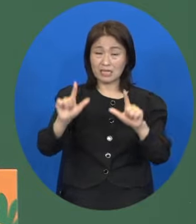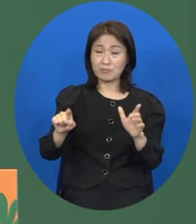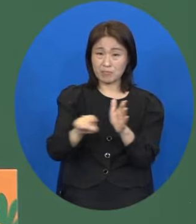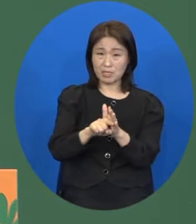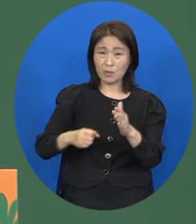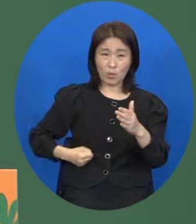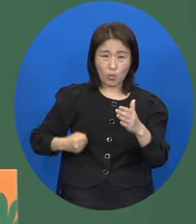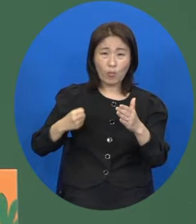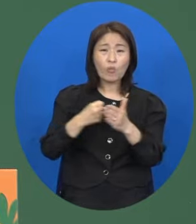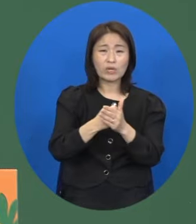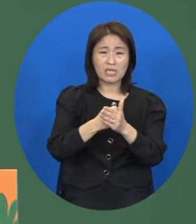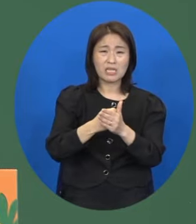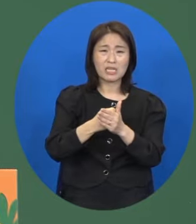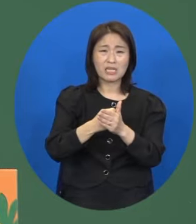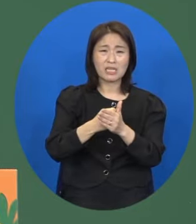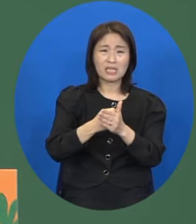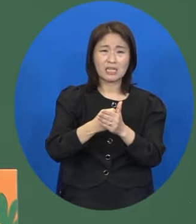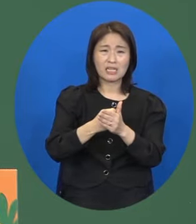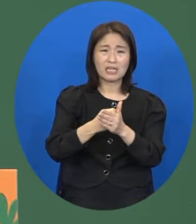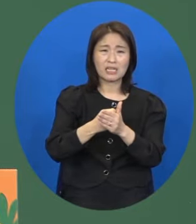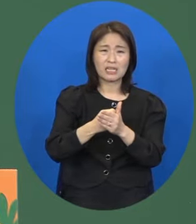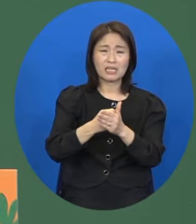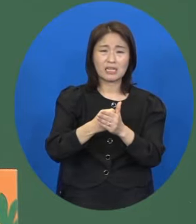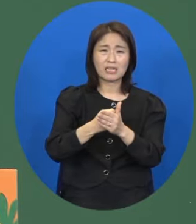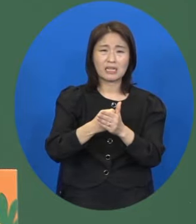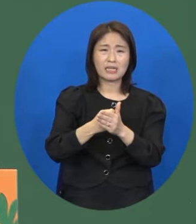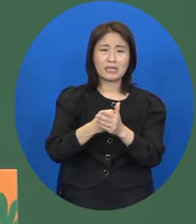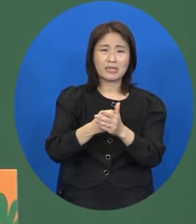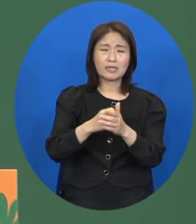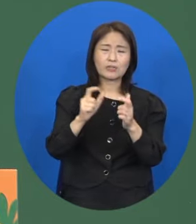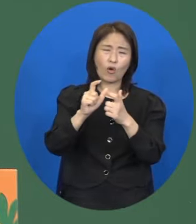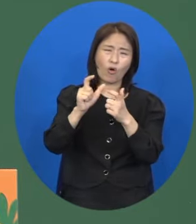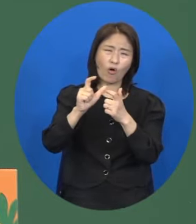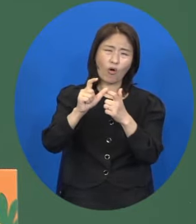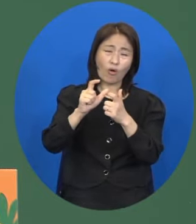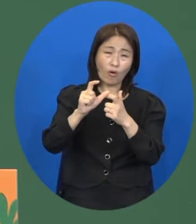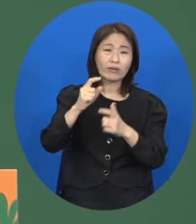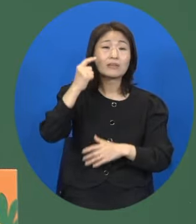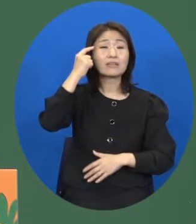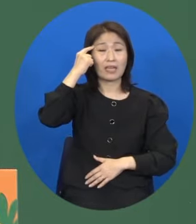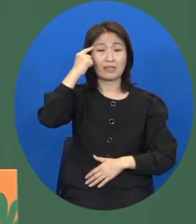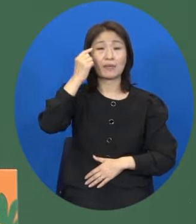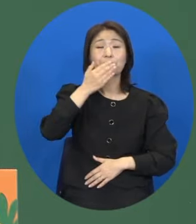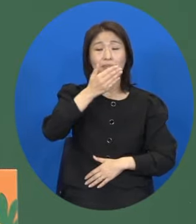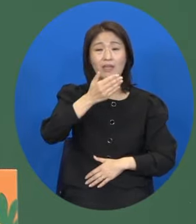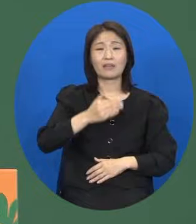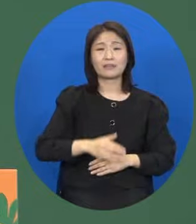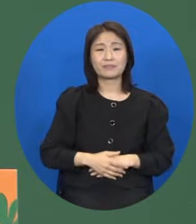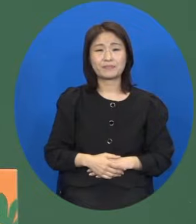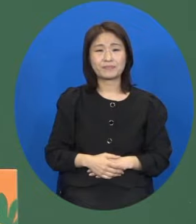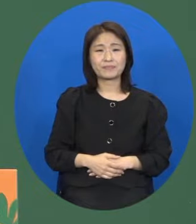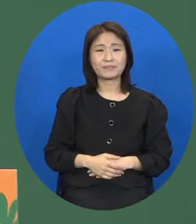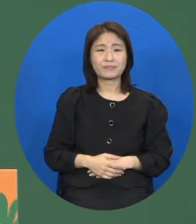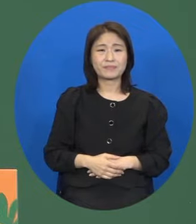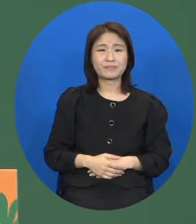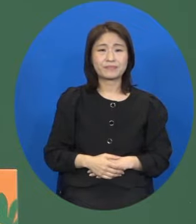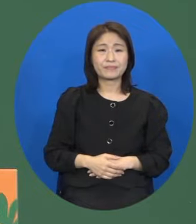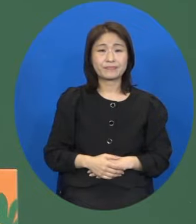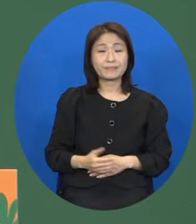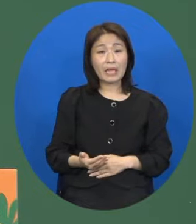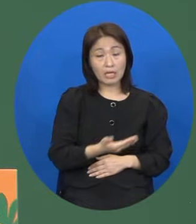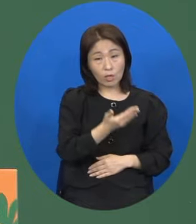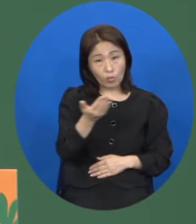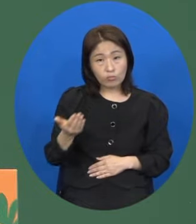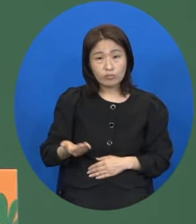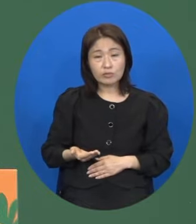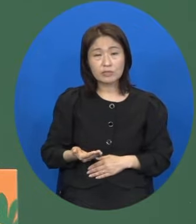조금씩 더 점점 깨닫게 된다는 말씀입니다. 여러분 우리가